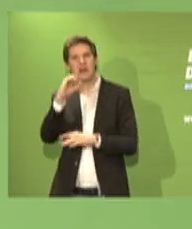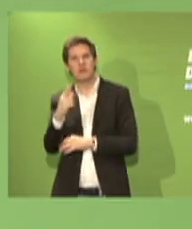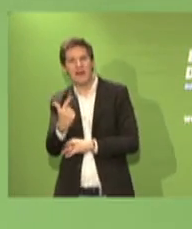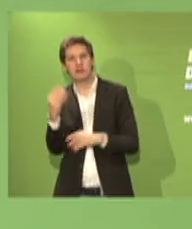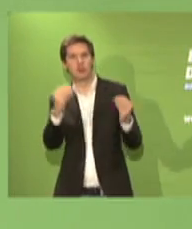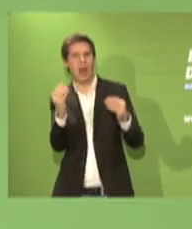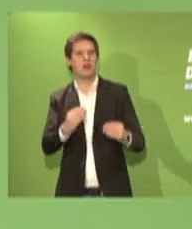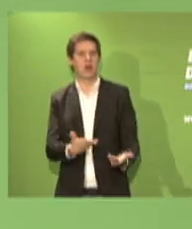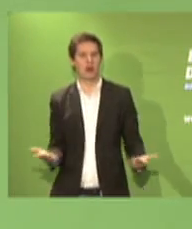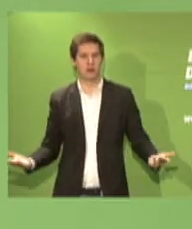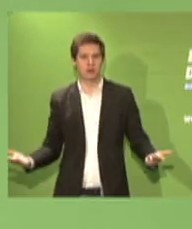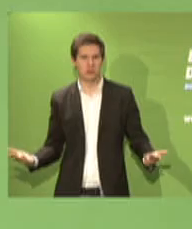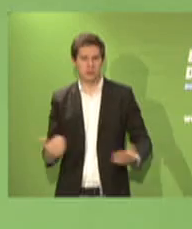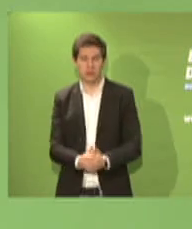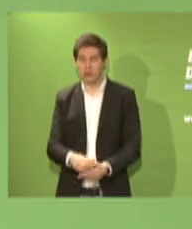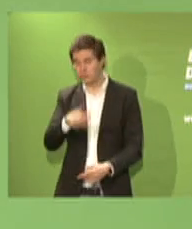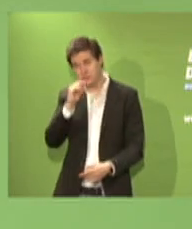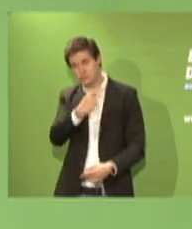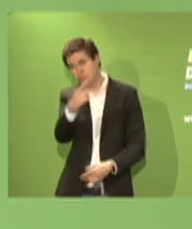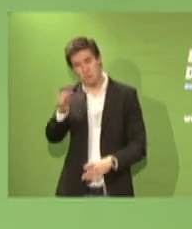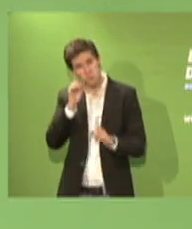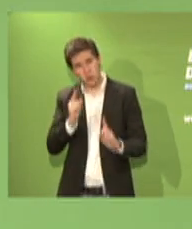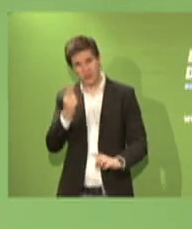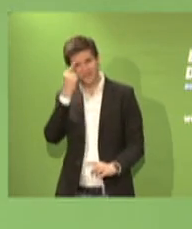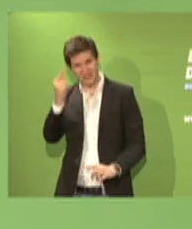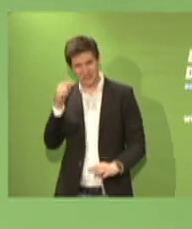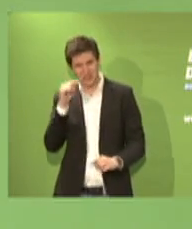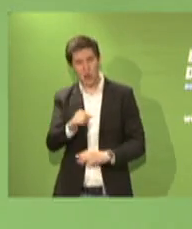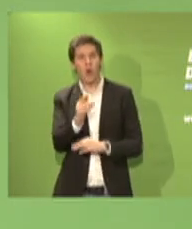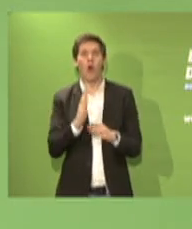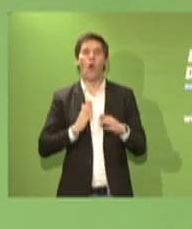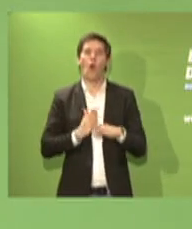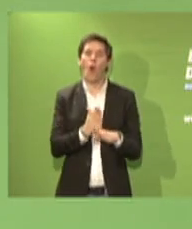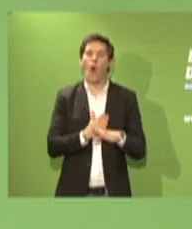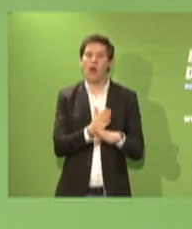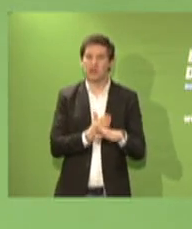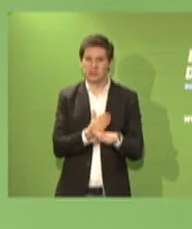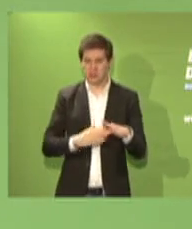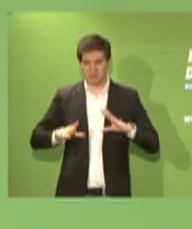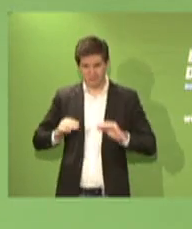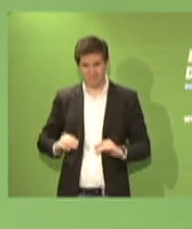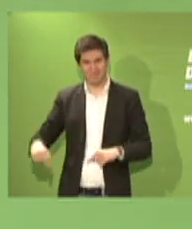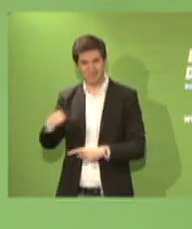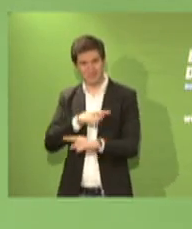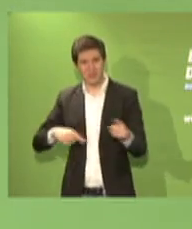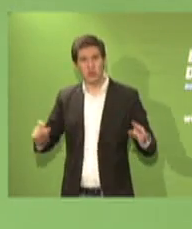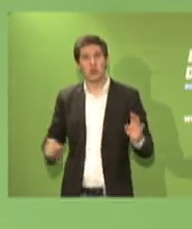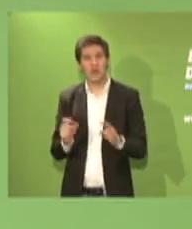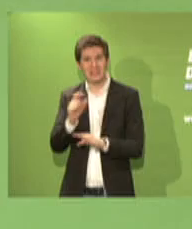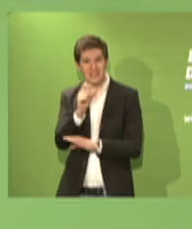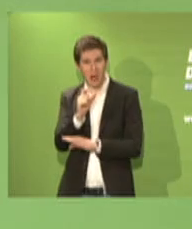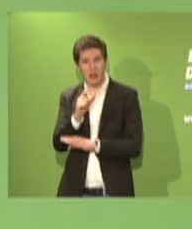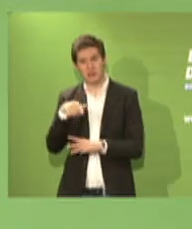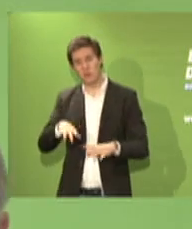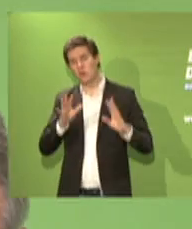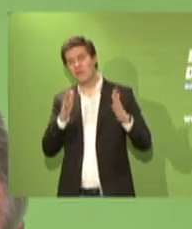CO2-Speicher. Man muss an dieser Stelle wissen und darauf hinweisen, dass die Holznutzung hier in Nordrhein-Westfalen eine Klimasenke von